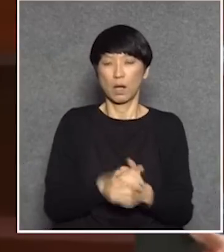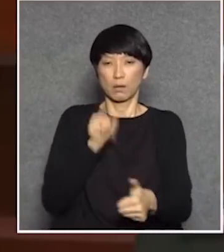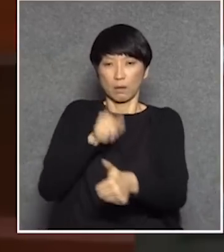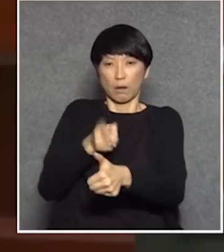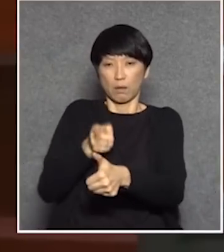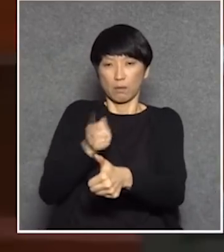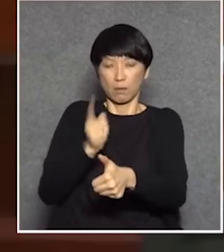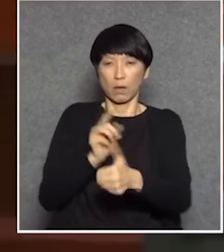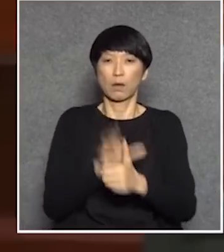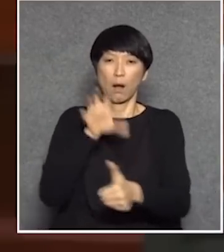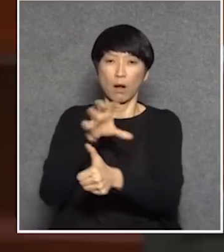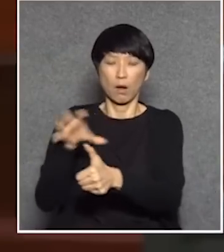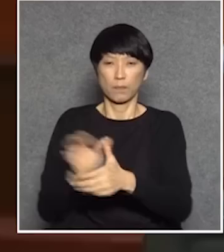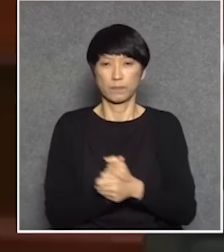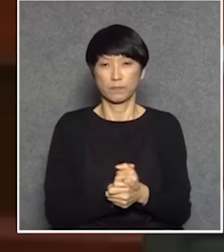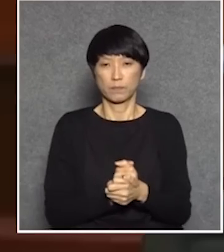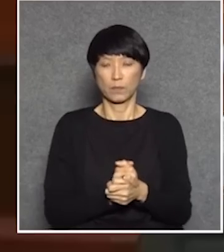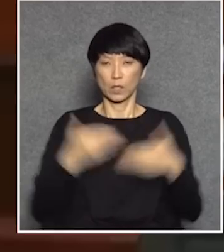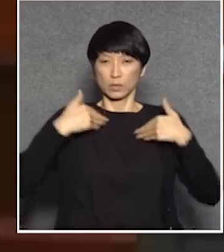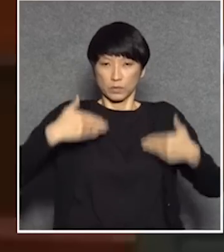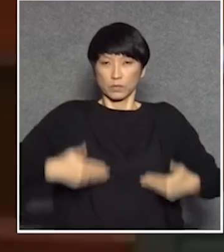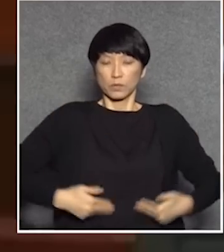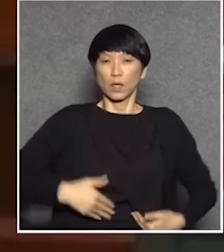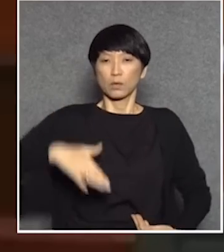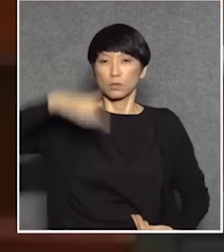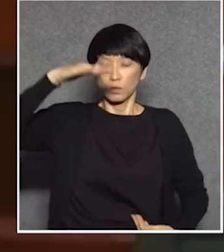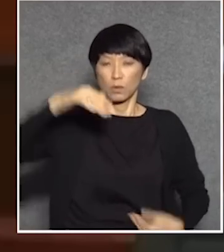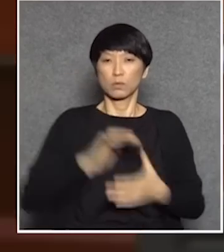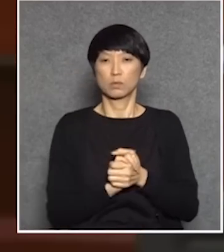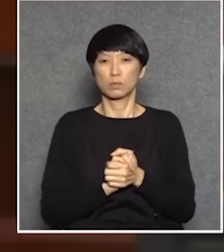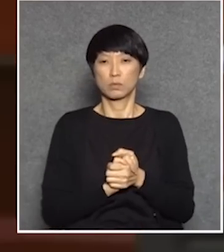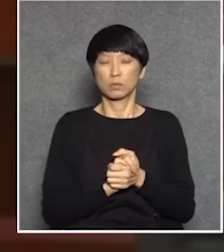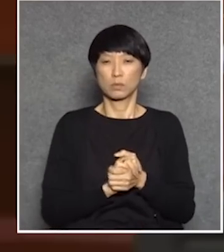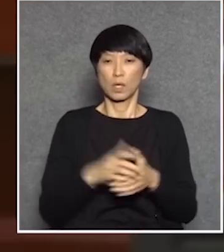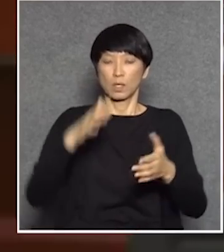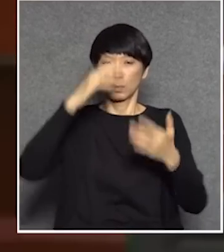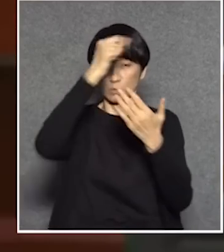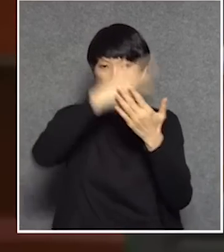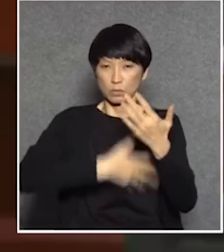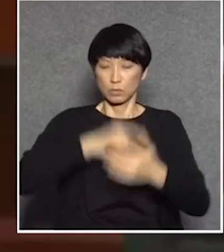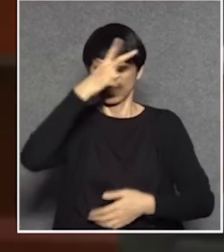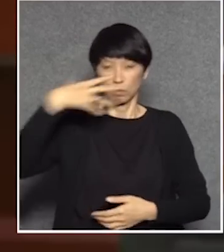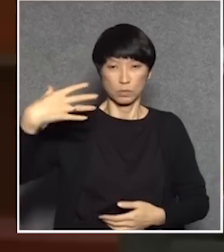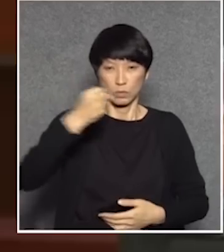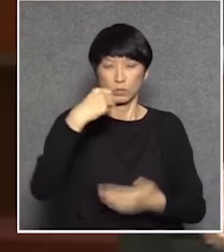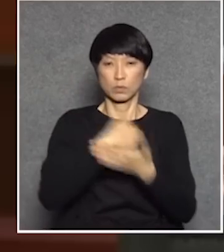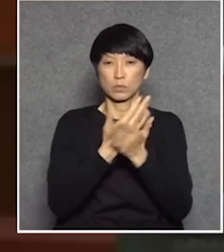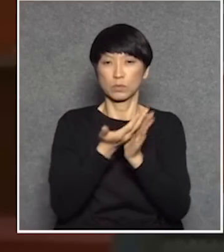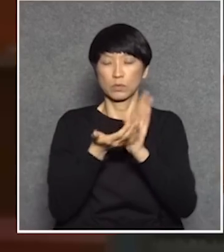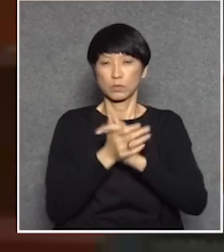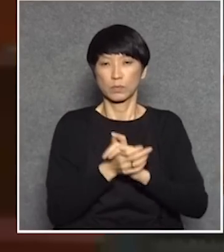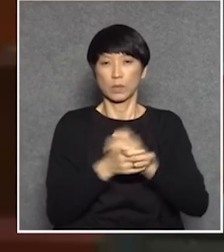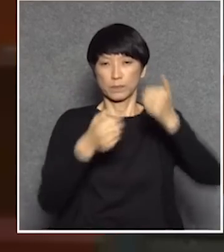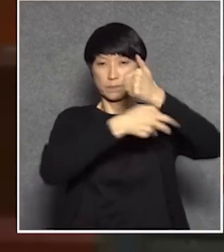是你不要說位高權重，你參與密佛在行政長官的即揮下，是